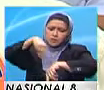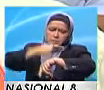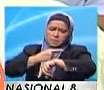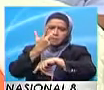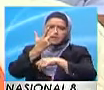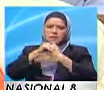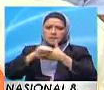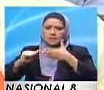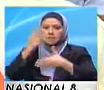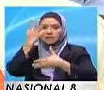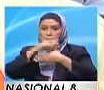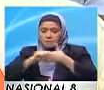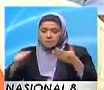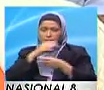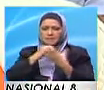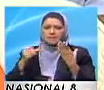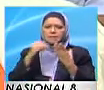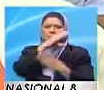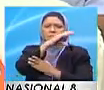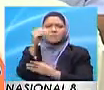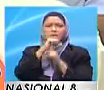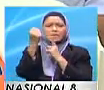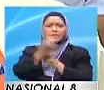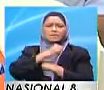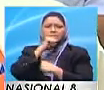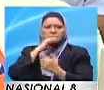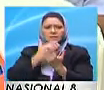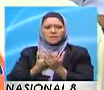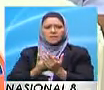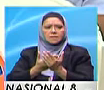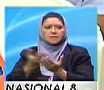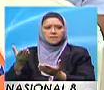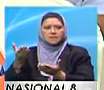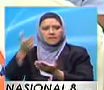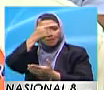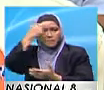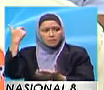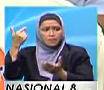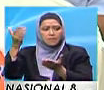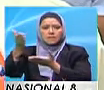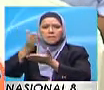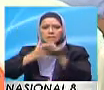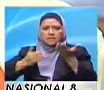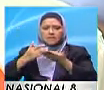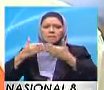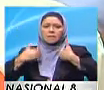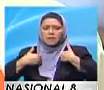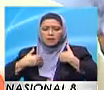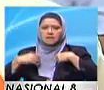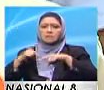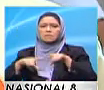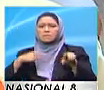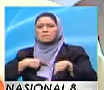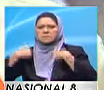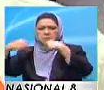RM4 dan conditionnya tidak begitu baik sebab kebanyakannya ada permainan game dan sebagainya yang tidak berkaitan